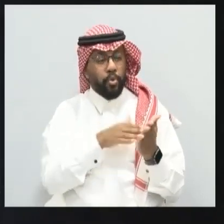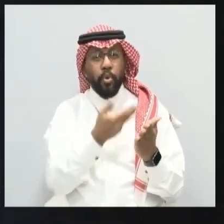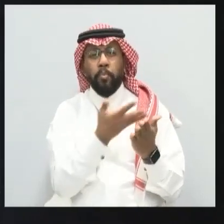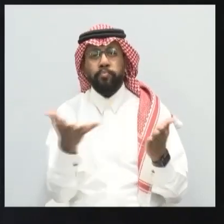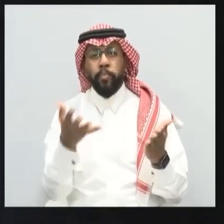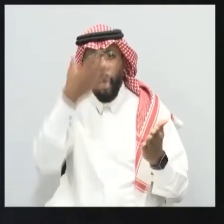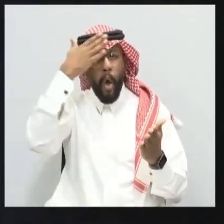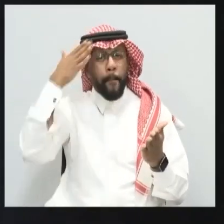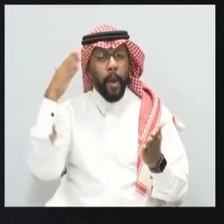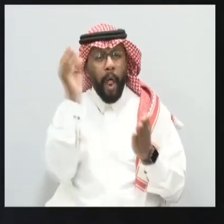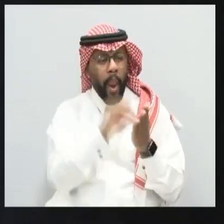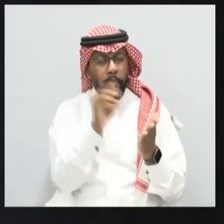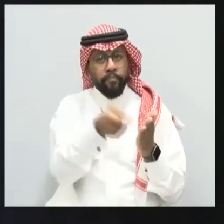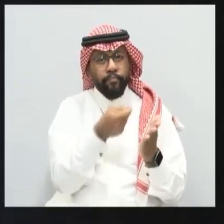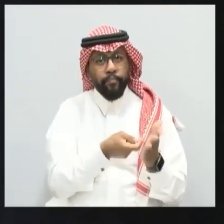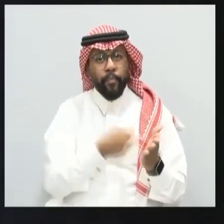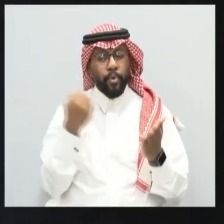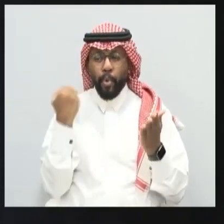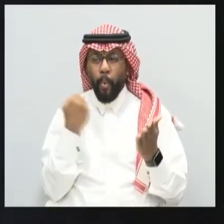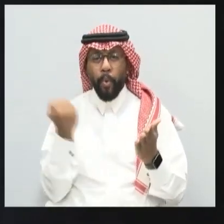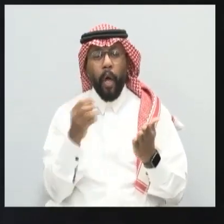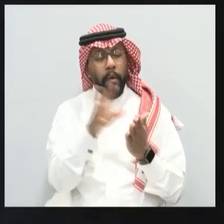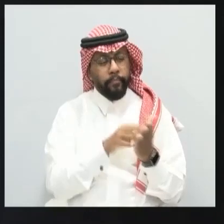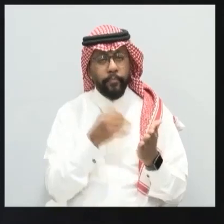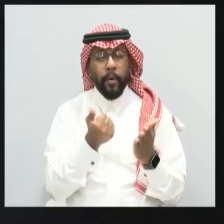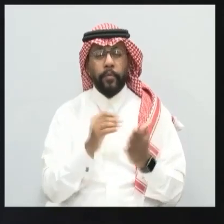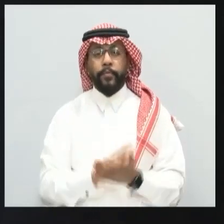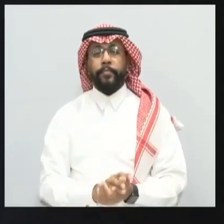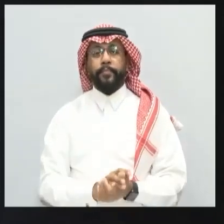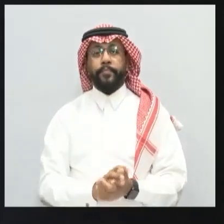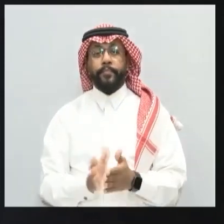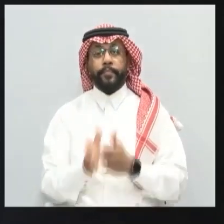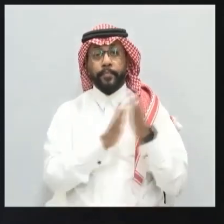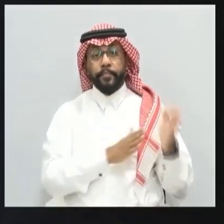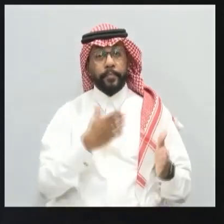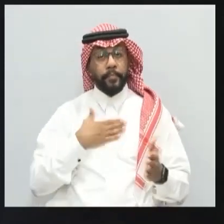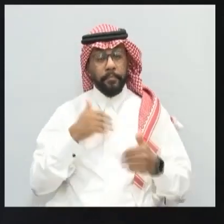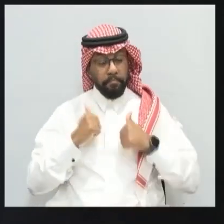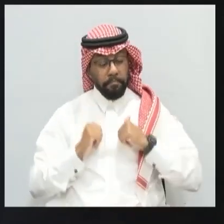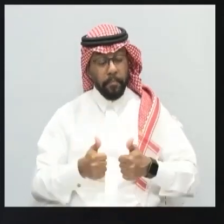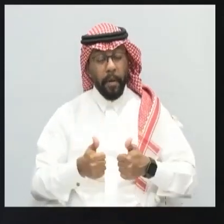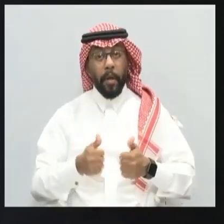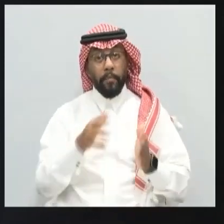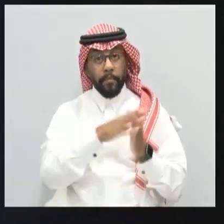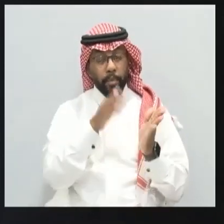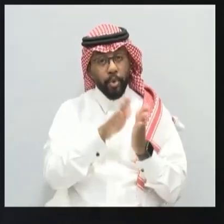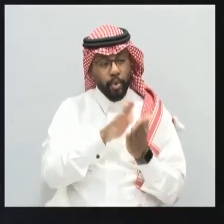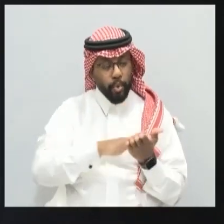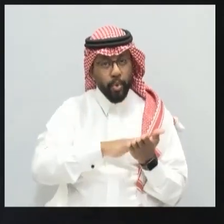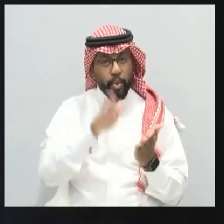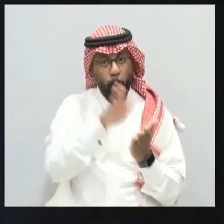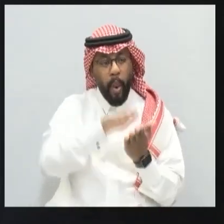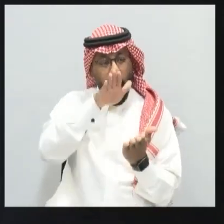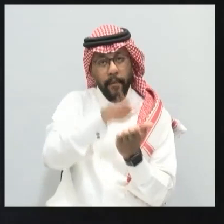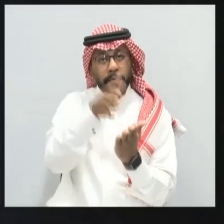او غير ذلك وقد ططلب منك احيانا احضار مستنداتك التي تثبت ذلك حتى يتم مطابقتها بعد